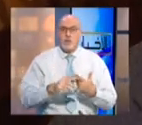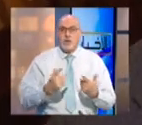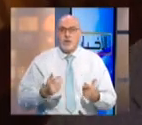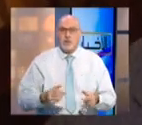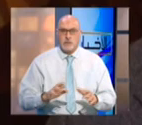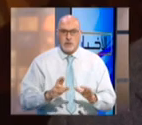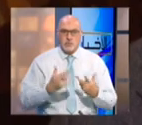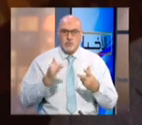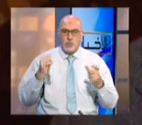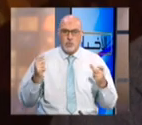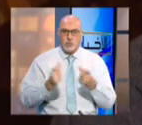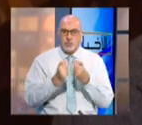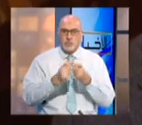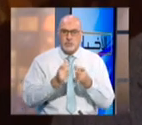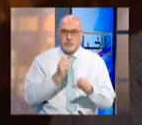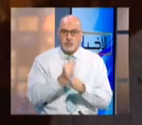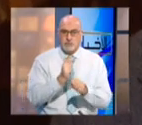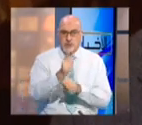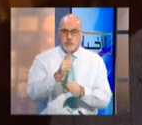كلا البلدين بالعمل سويا.